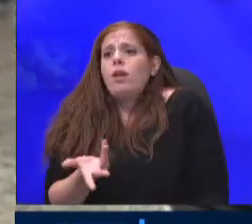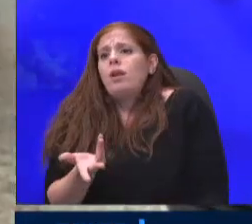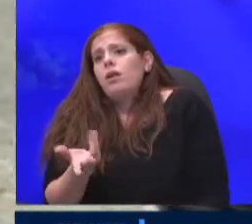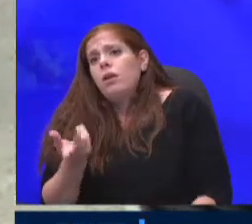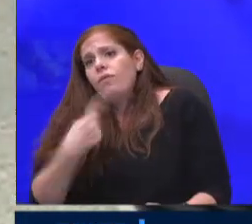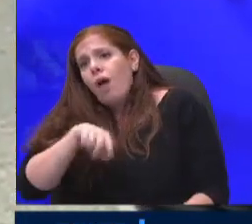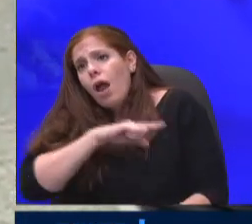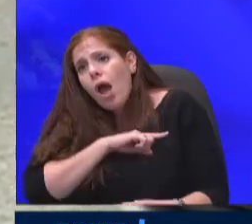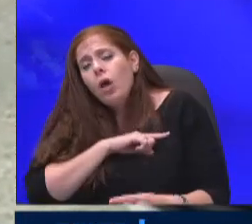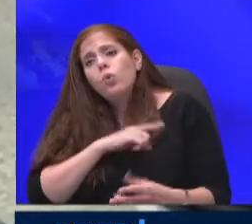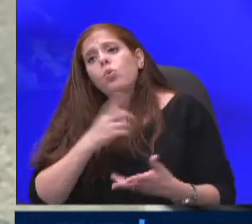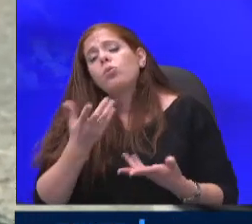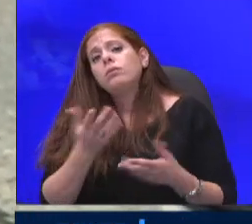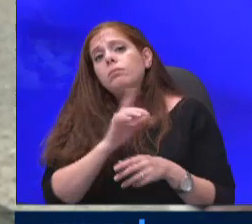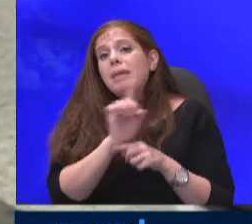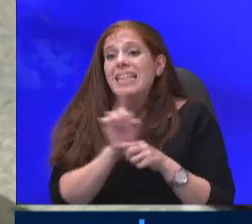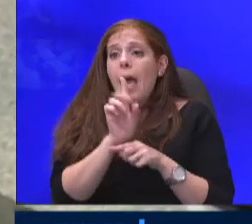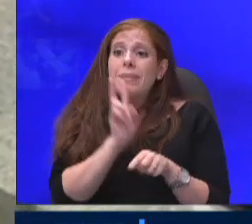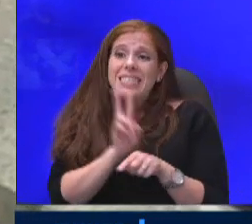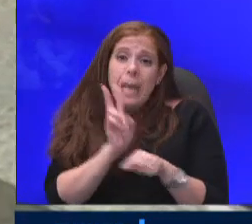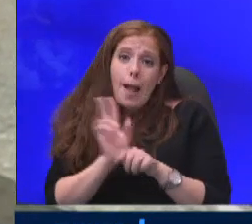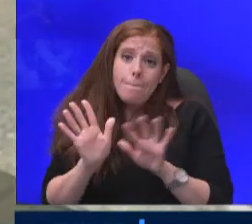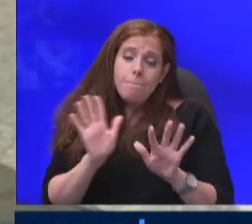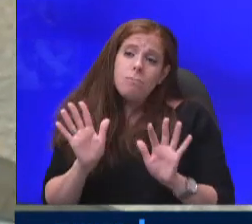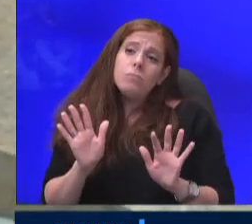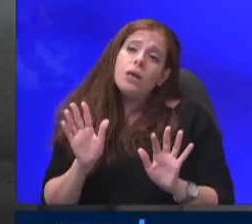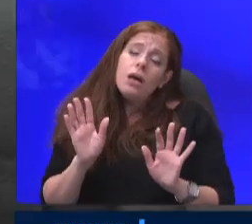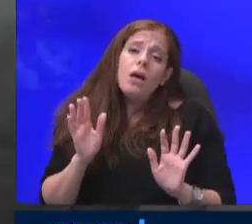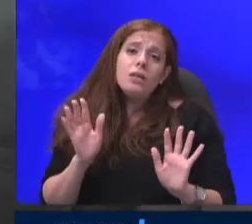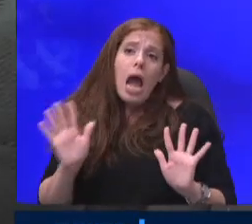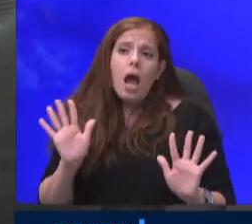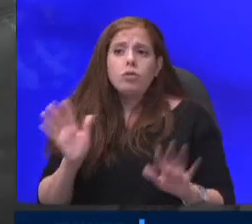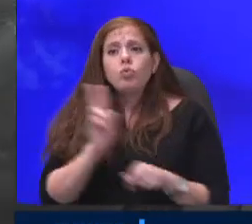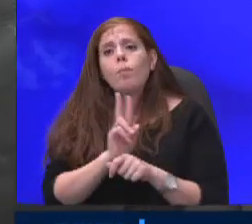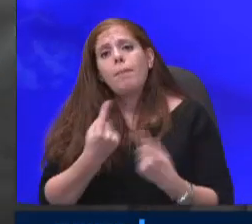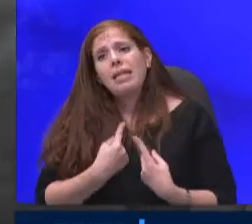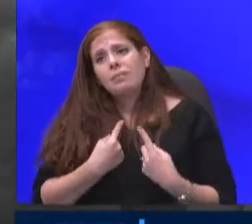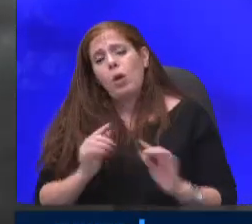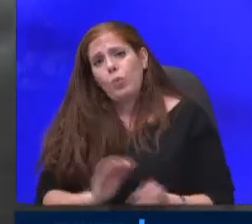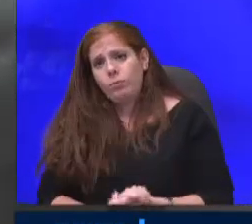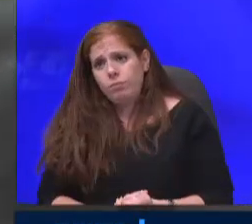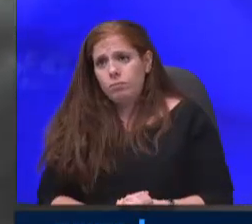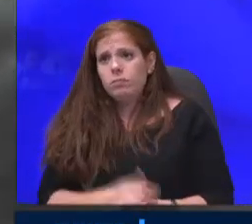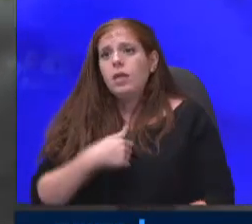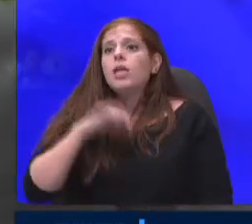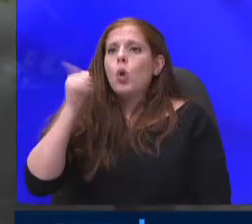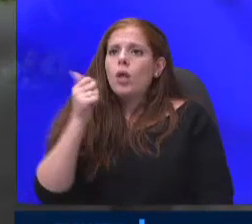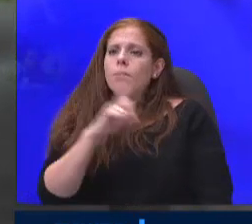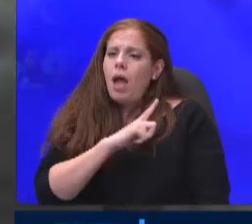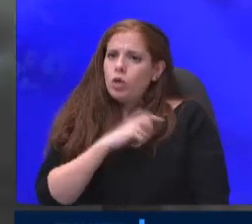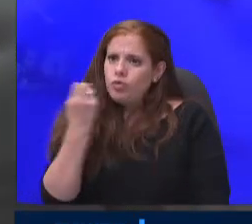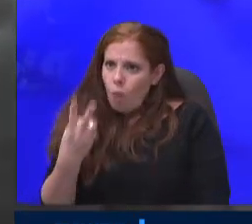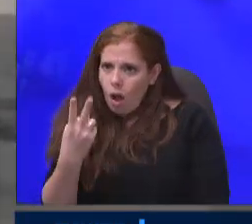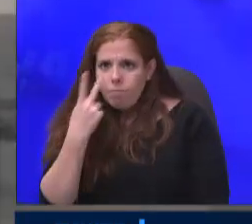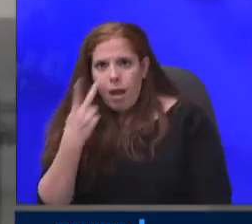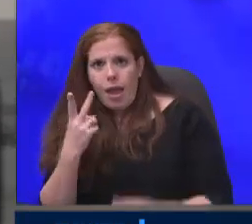ואנחנו בינתיים נזרים. אז ככה ששומרים על עצמנו. אני קודם אחכה שבועיים, אראה אם זה ישפיע על אנשים, ואז אני